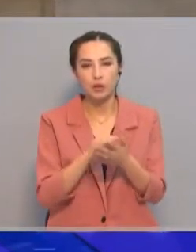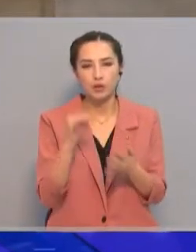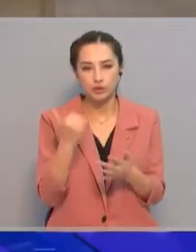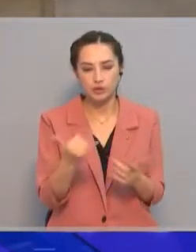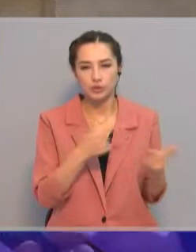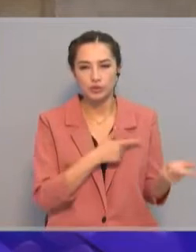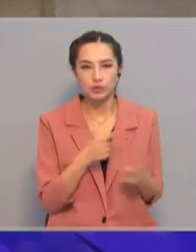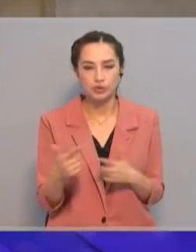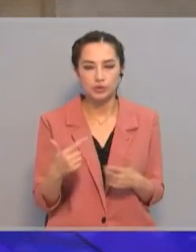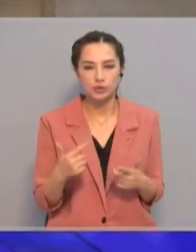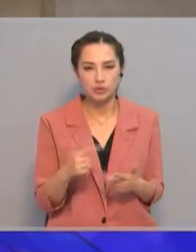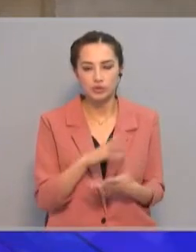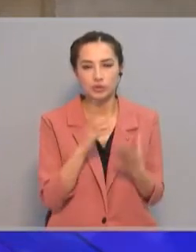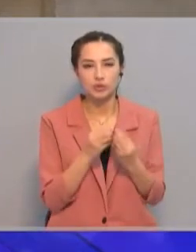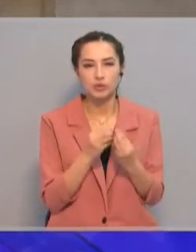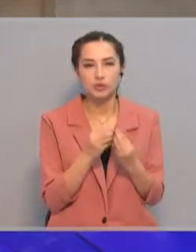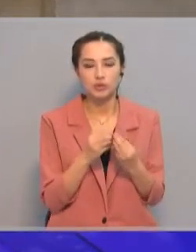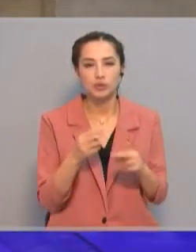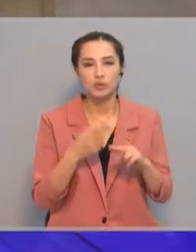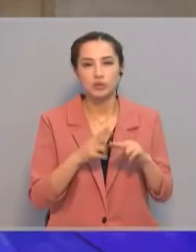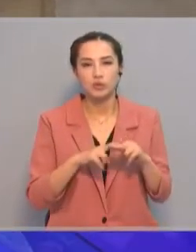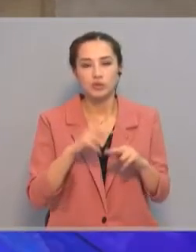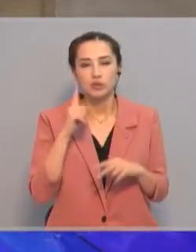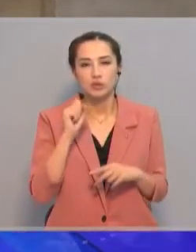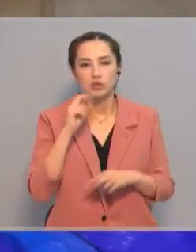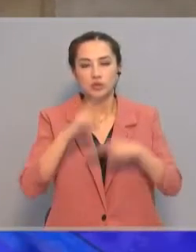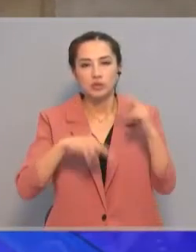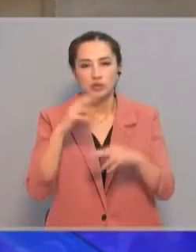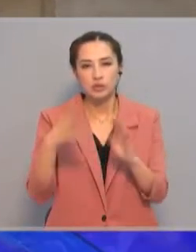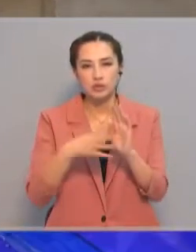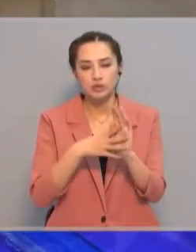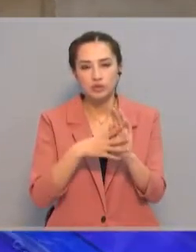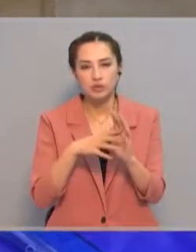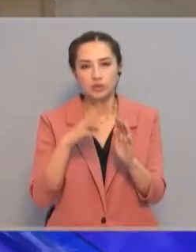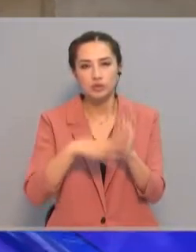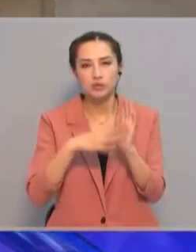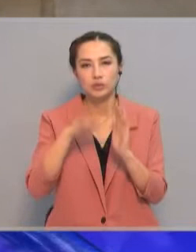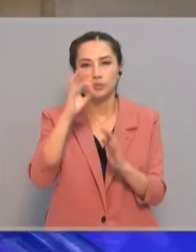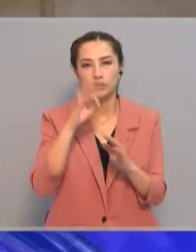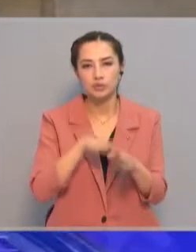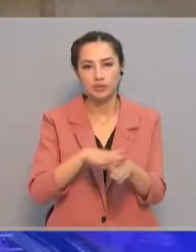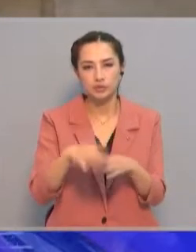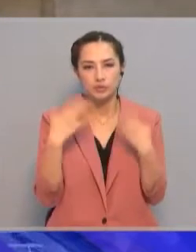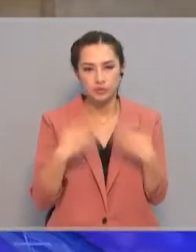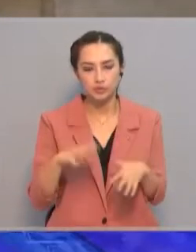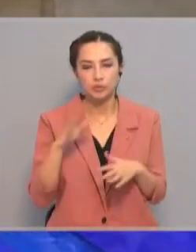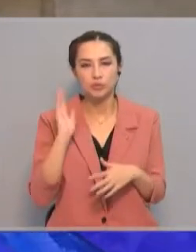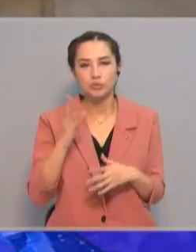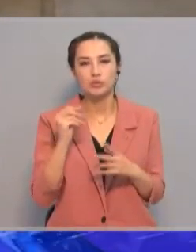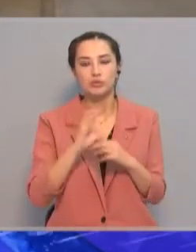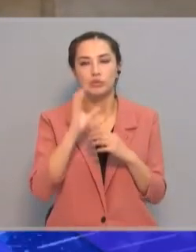На сегодняшний день готовится проектно-сметная документация на строительство 9 школ. 90% работ завершено. Будут